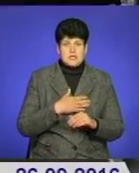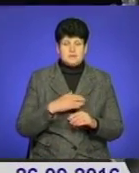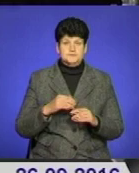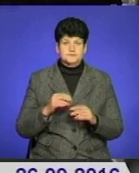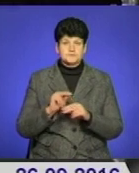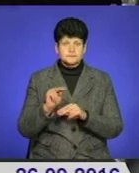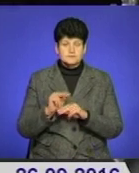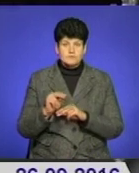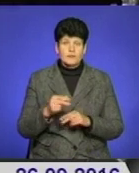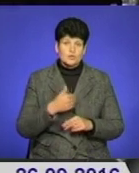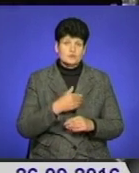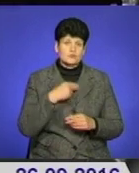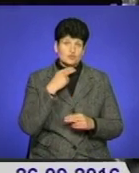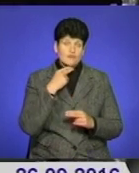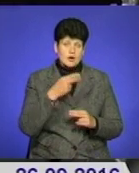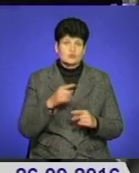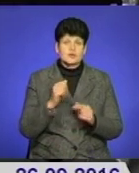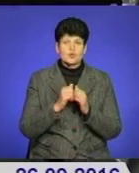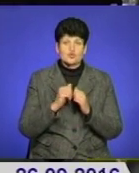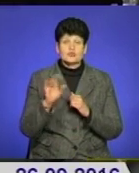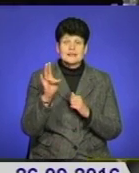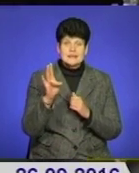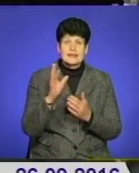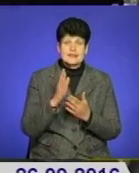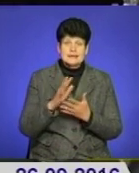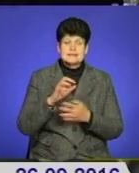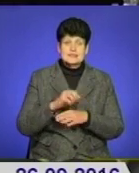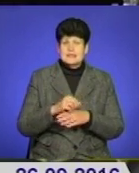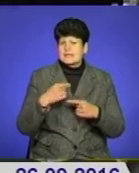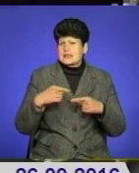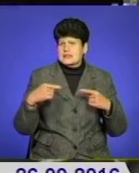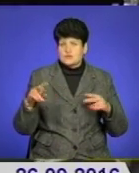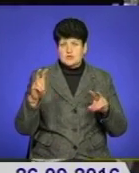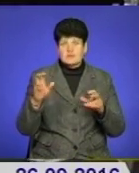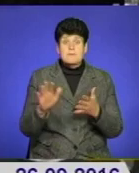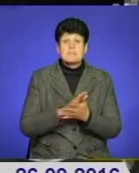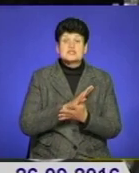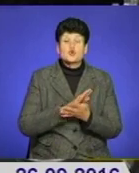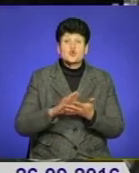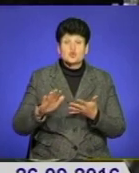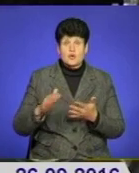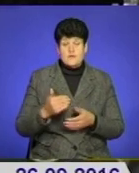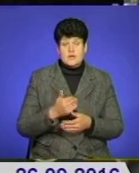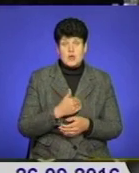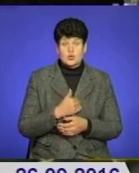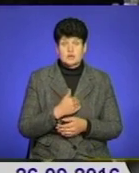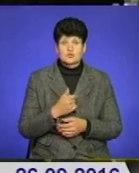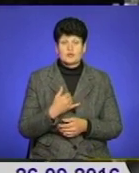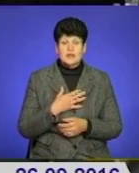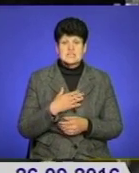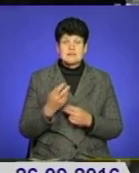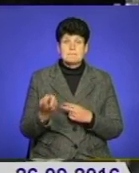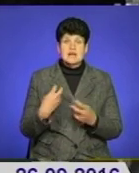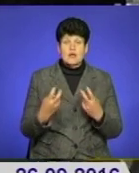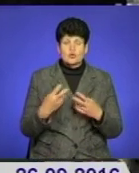увагу наших тернополян. В нас щонеділі відбувається заняття на різну тематику, вони всі безкоштовні. І хотілося б, щоб до нас більше приходило